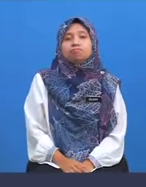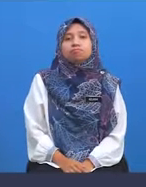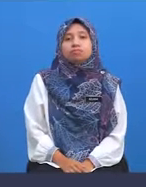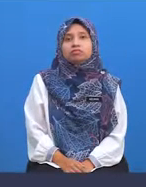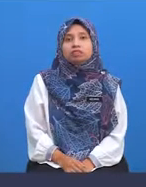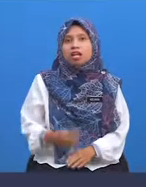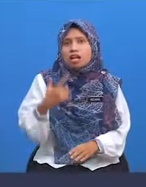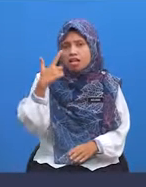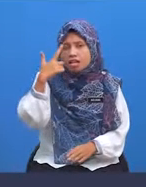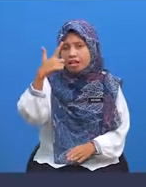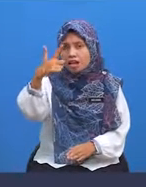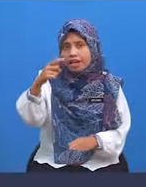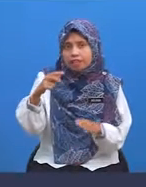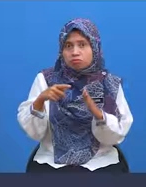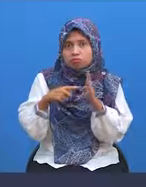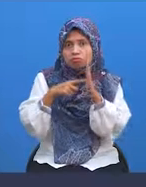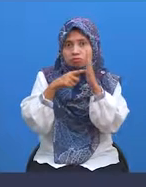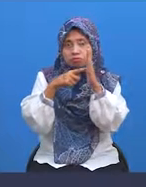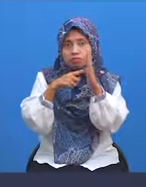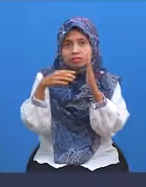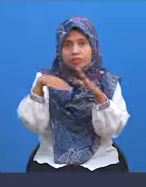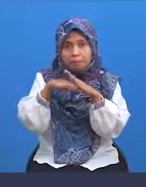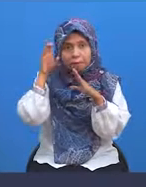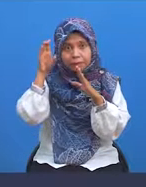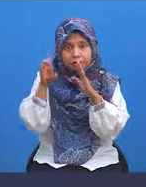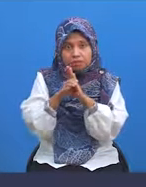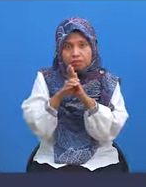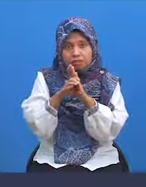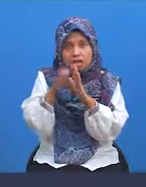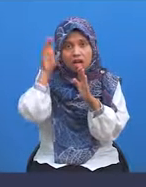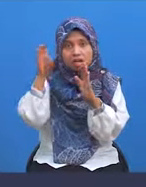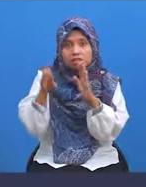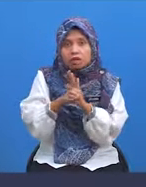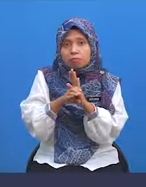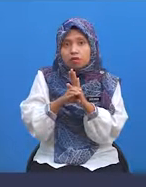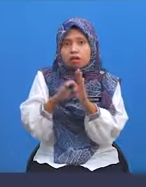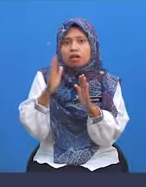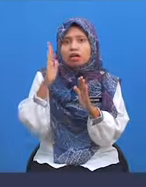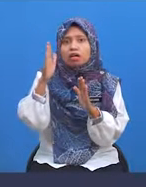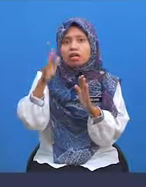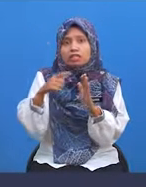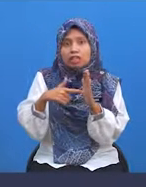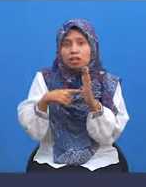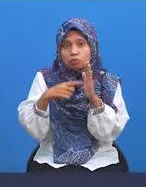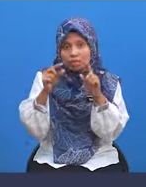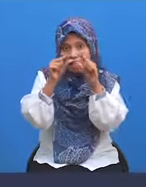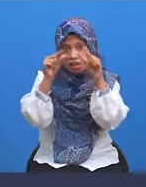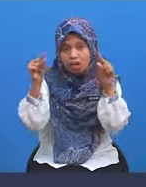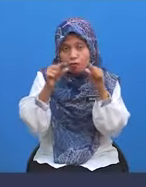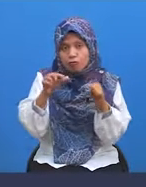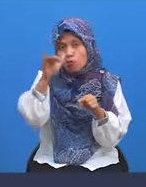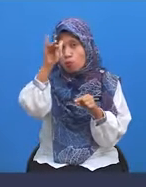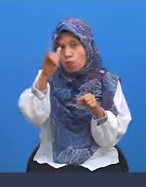skrin. Pada gambar rajah di sebelah, kita akan dapat lihat graf y sama dengan sin